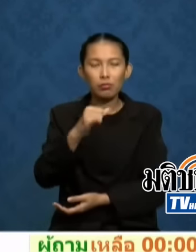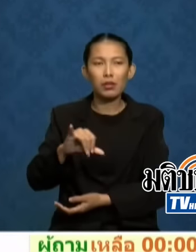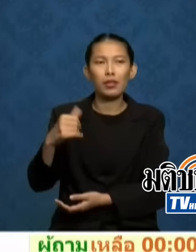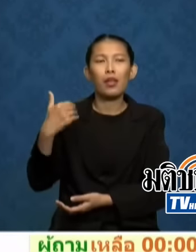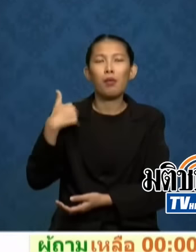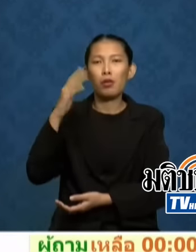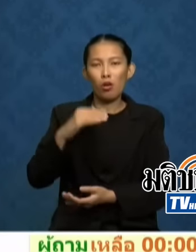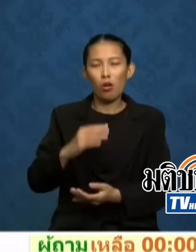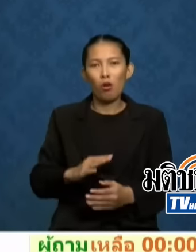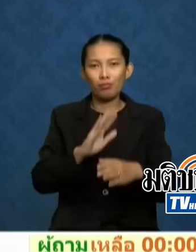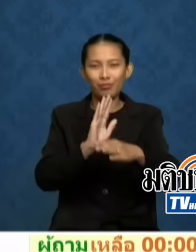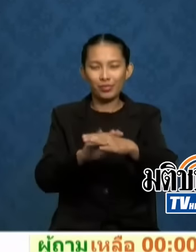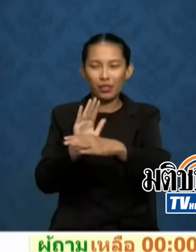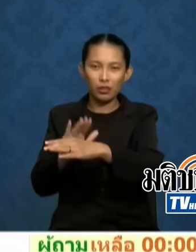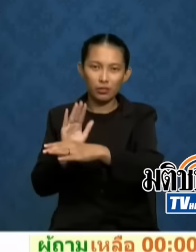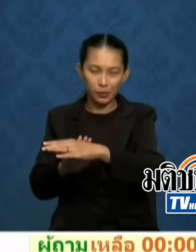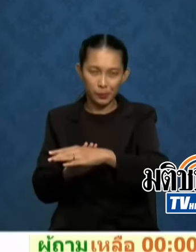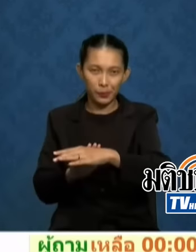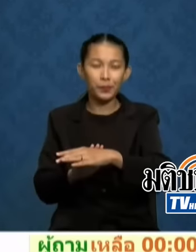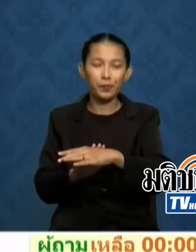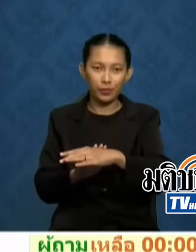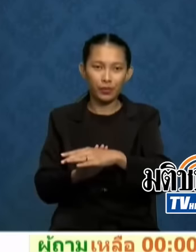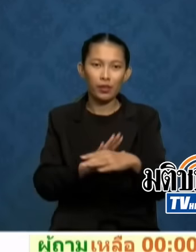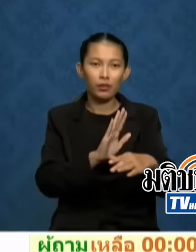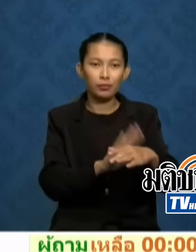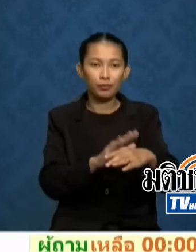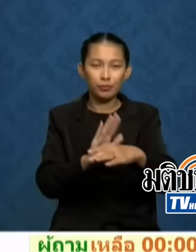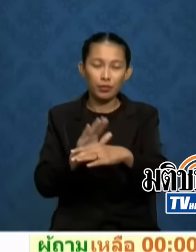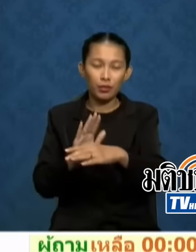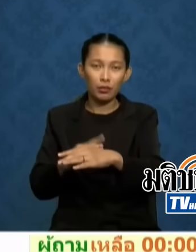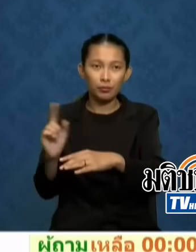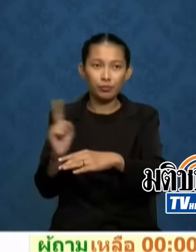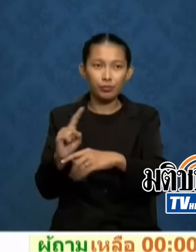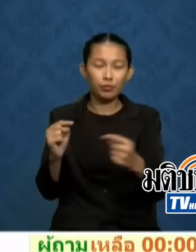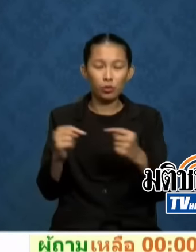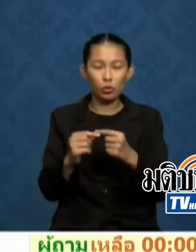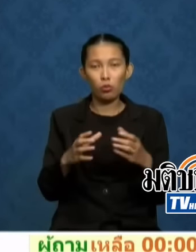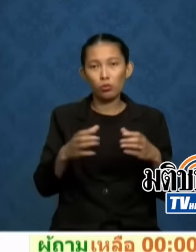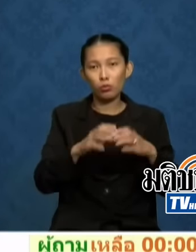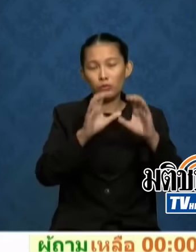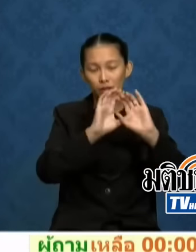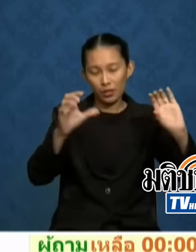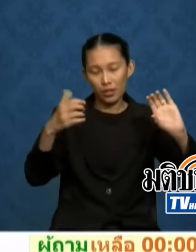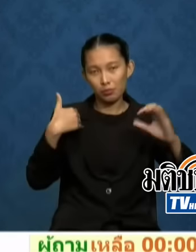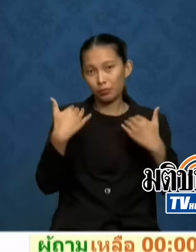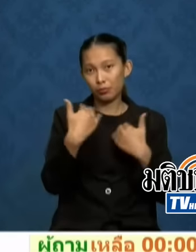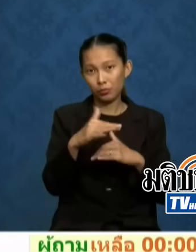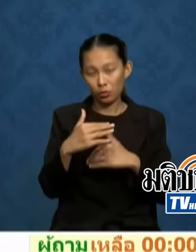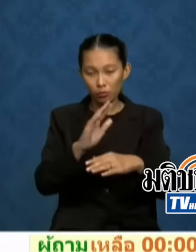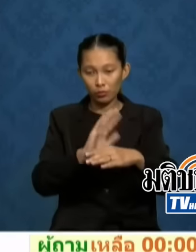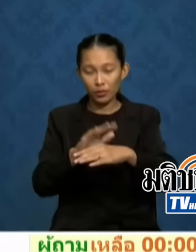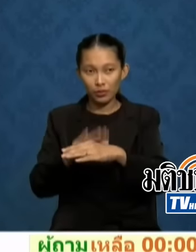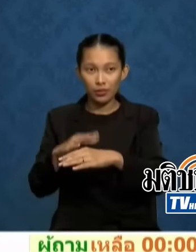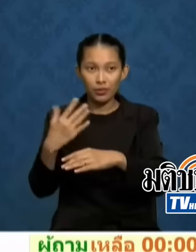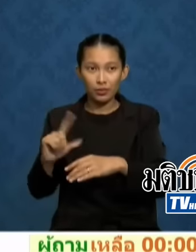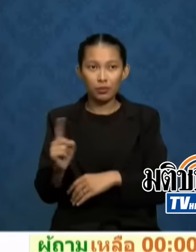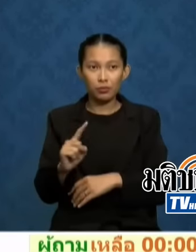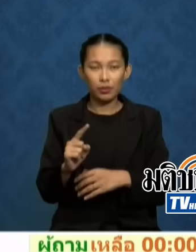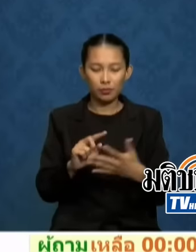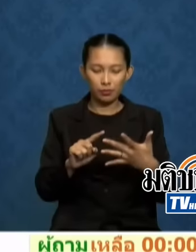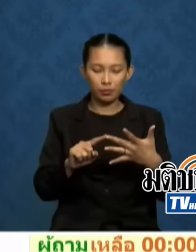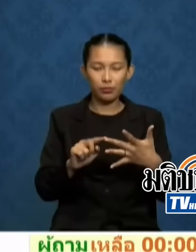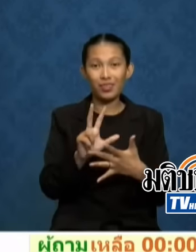เข้าสู่กระบวนการแจ้งเตือนแล้วนะครับการแจ้งเตือนที่จากหน่วยงานราชการส่งออกไปเนี่ยจะเริ่มตั้งแต่ระดับ